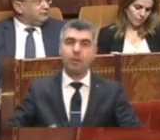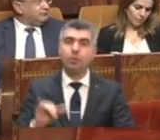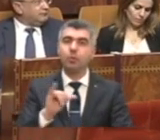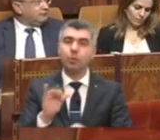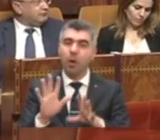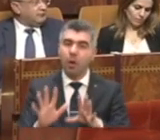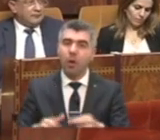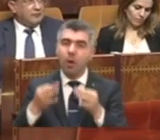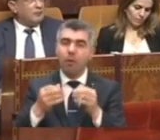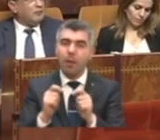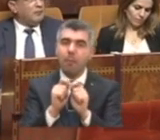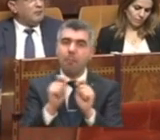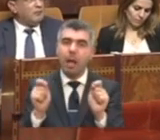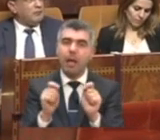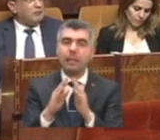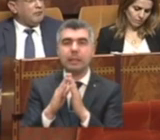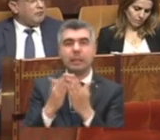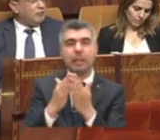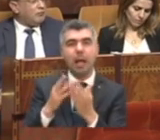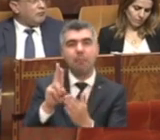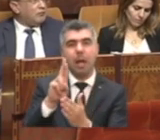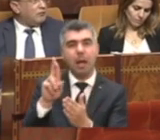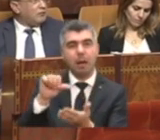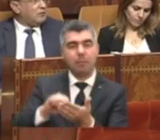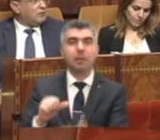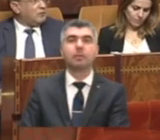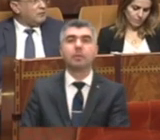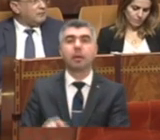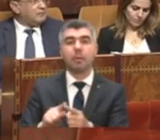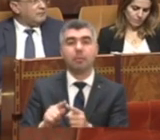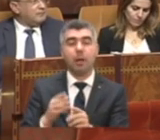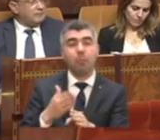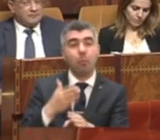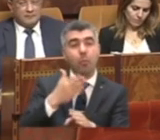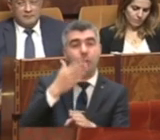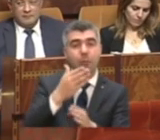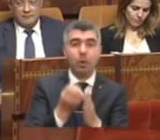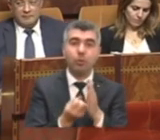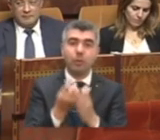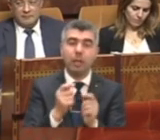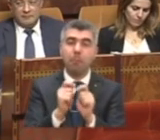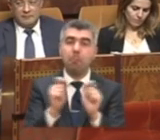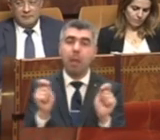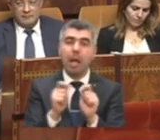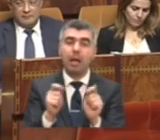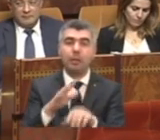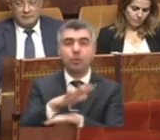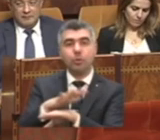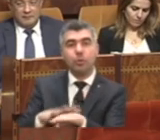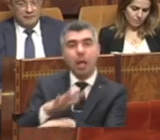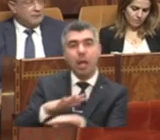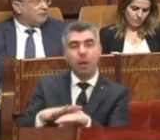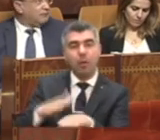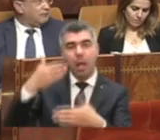المعرض الدولي للكتاب بالرباط، وهل هناك توجها لتنظيم معارض جهوية للكتاب